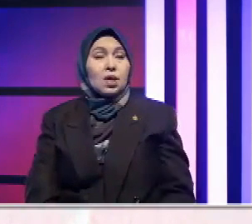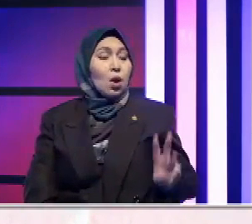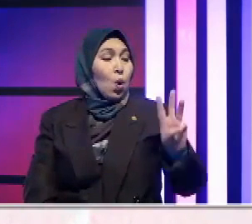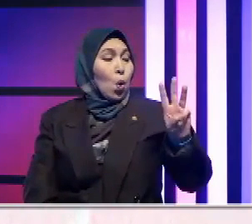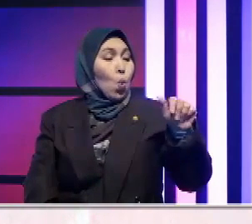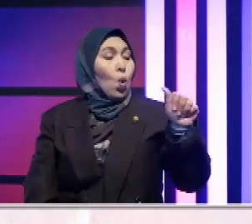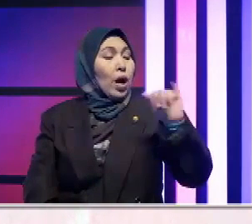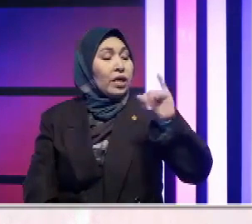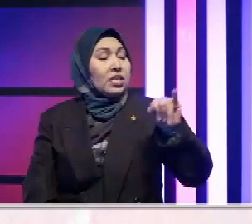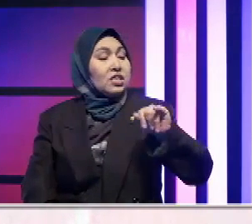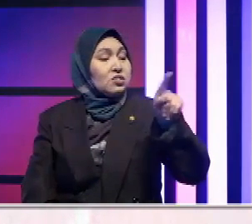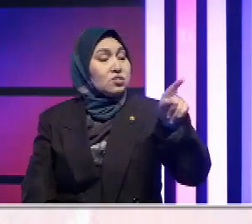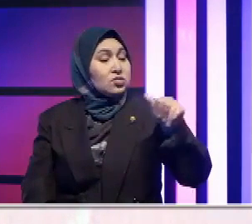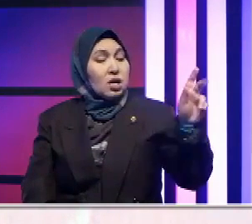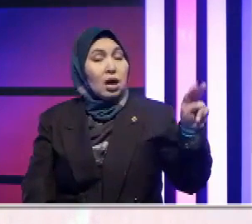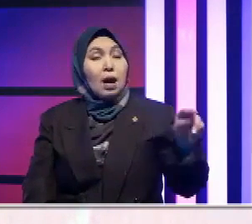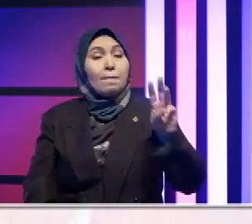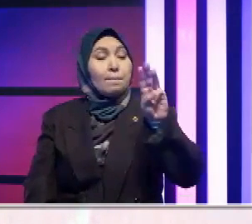weiden